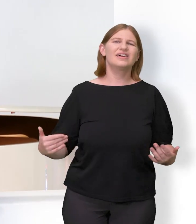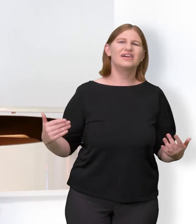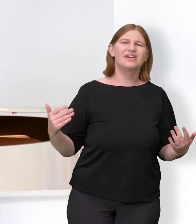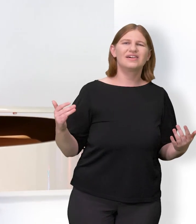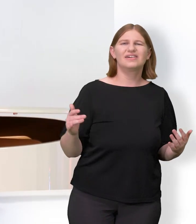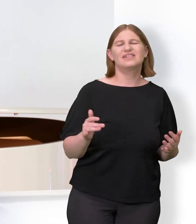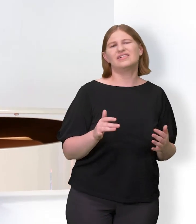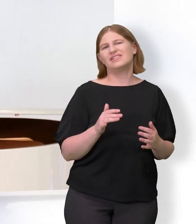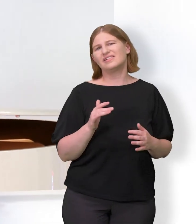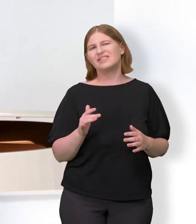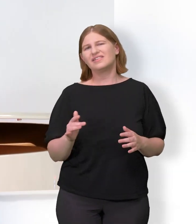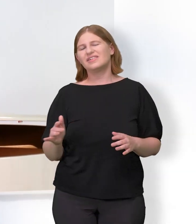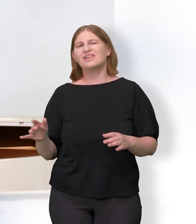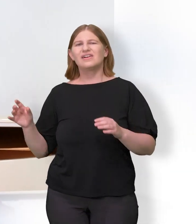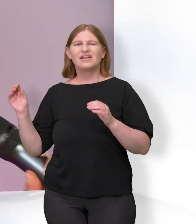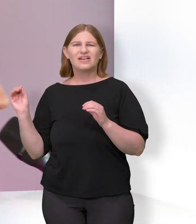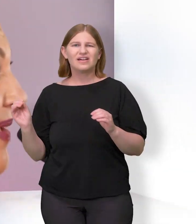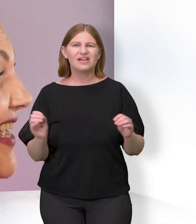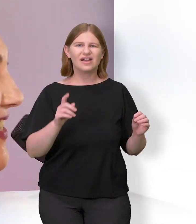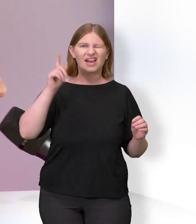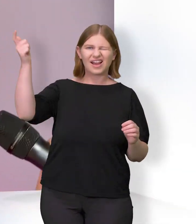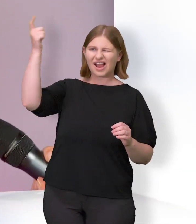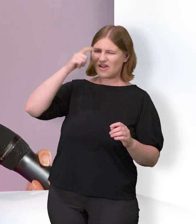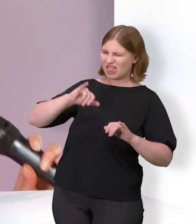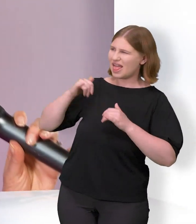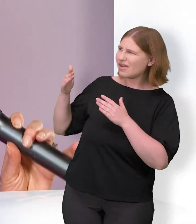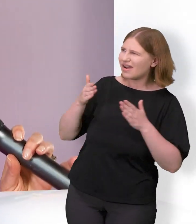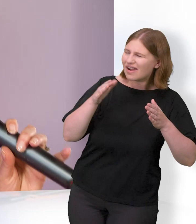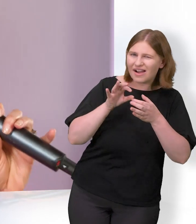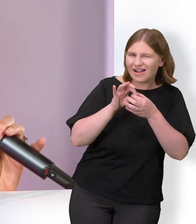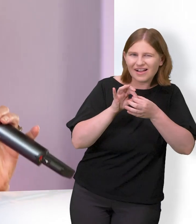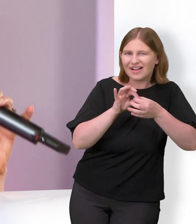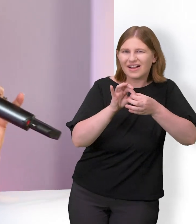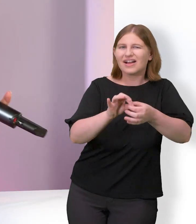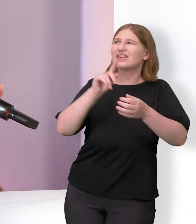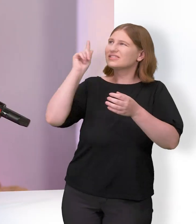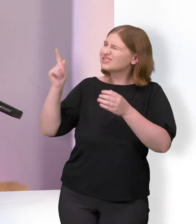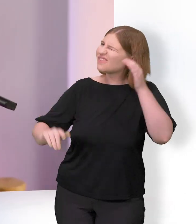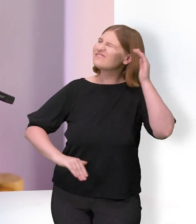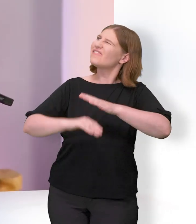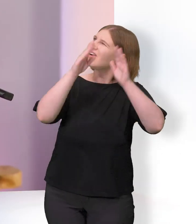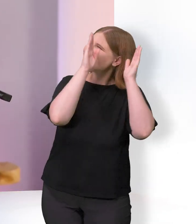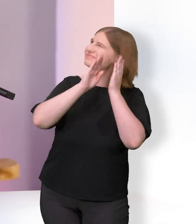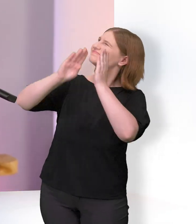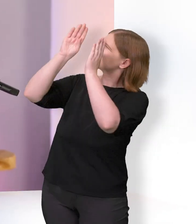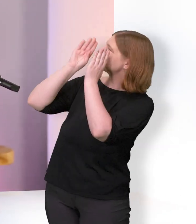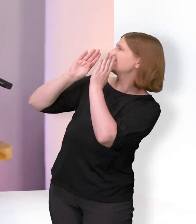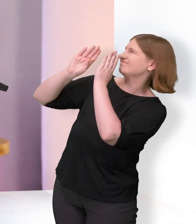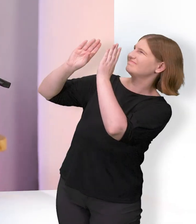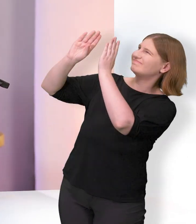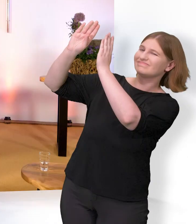Mensch, oh, wie er mich durchs Leben lenkt, soll mich ganz auf ihn